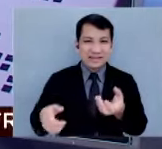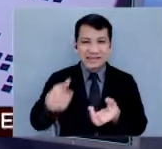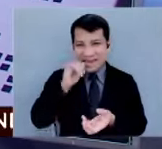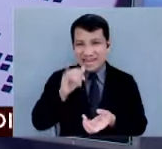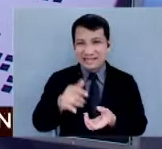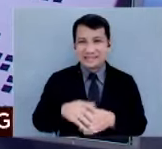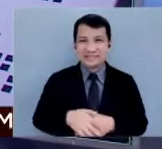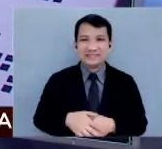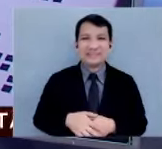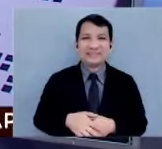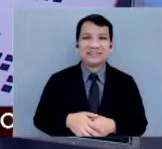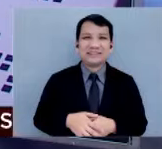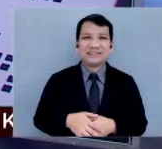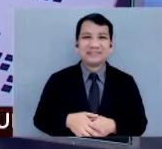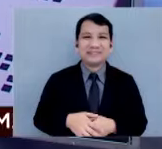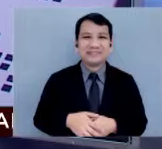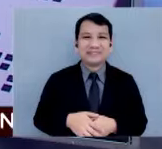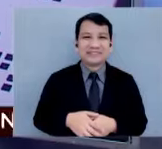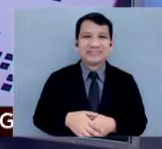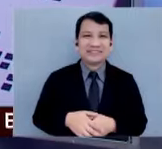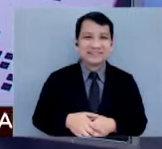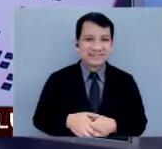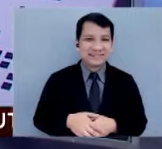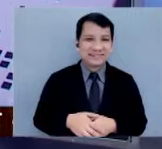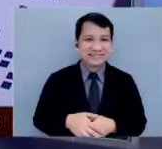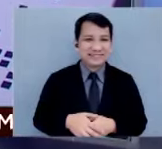Weird nang tinapag niya ilong niya, no? Di wala ka rin nila sa akin.